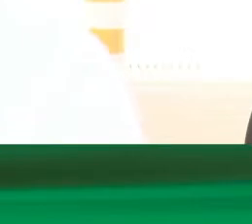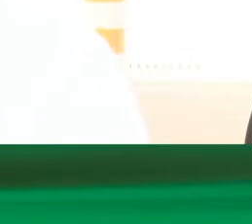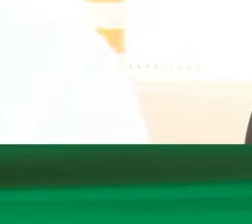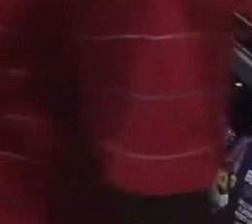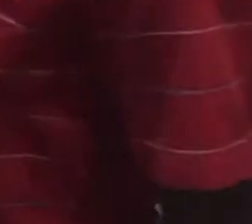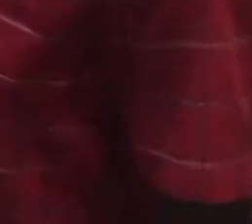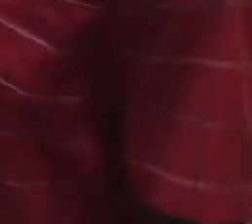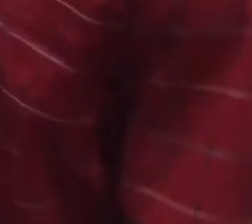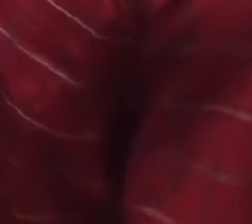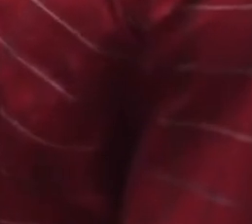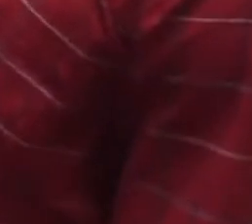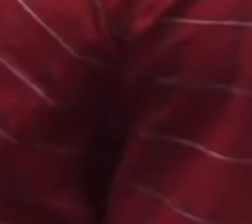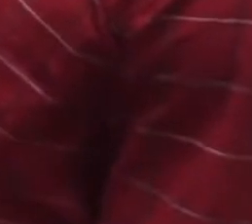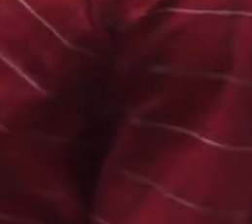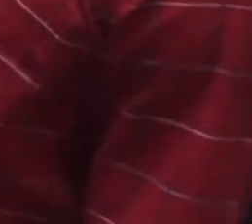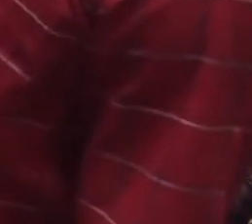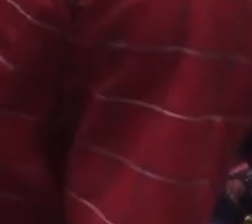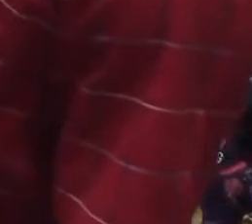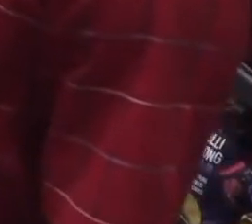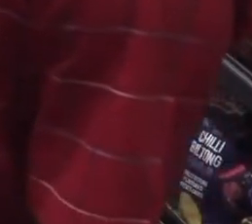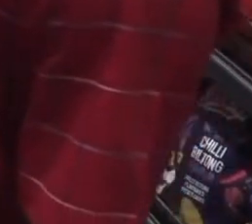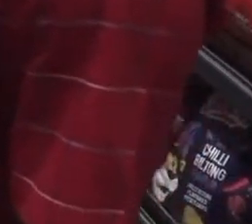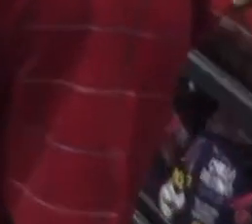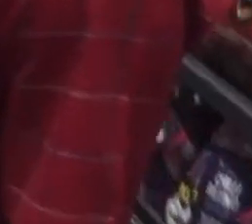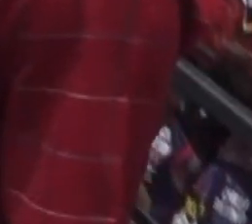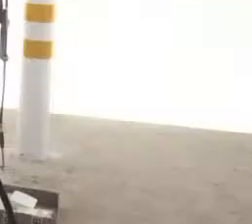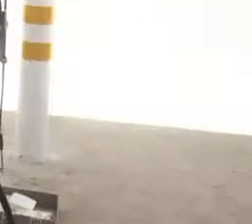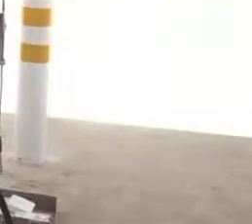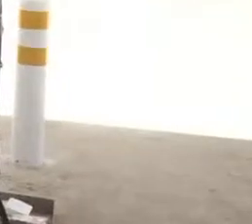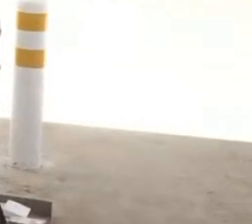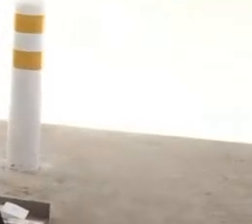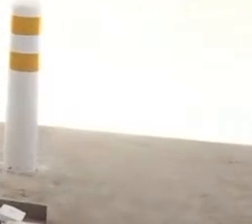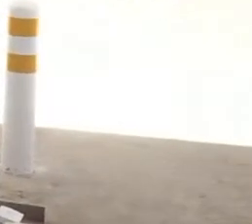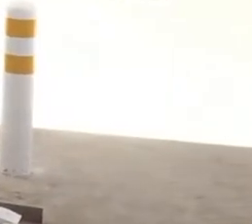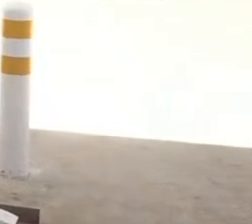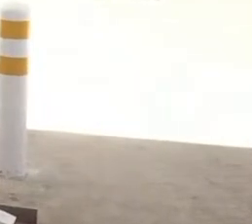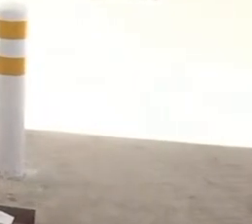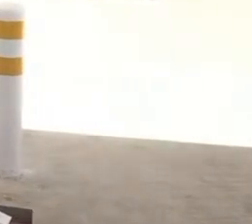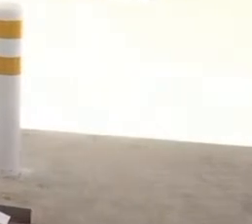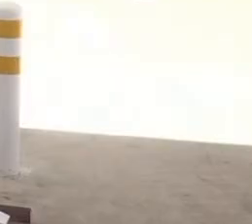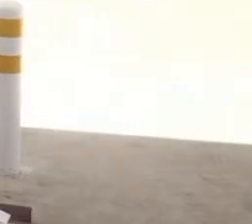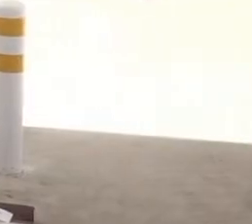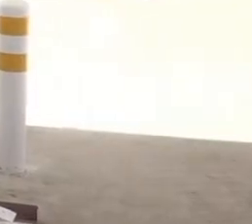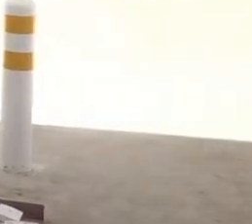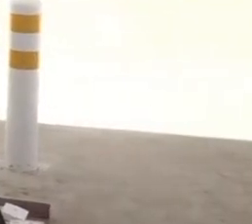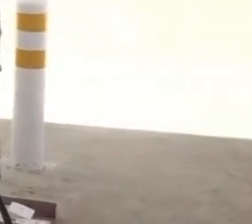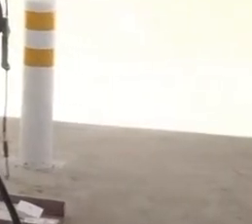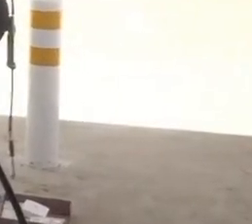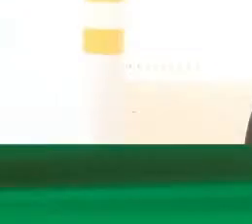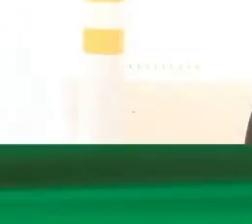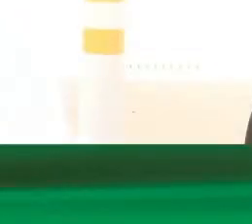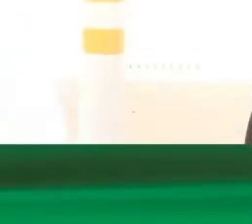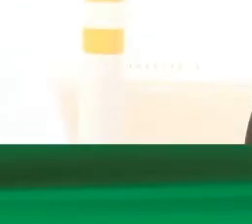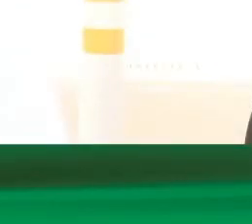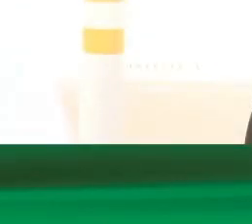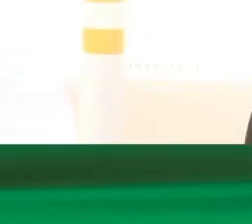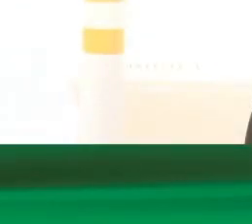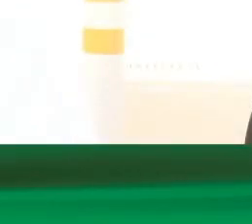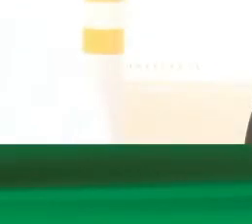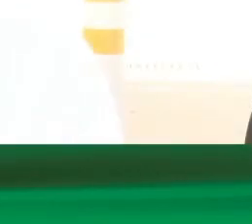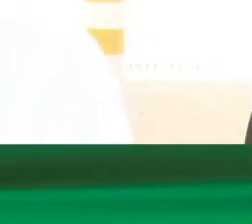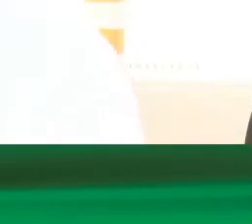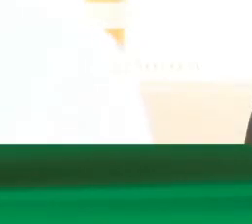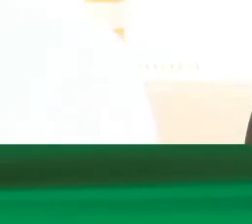bebengasebenzi bafumene kakhulu abantwana bokuhlala ngokuxa kusakhiwa inkulu kakhulu inzuzo kwi-community so